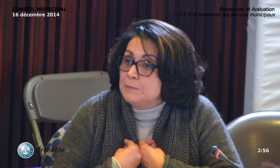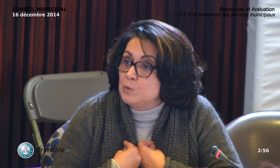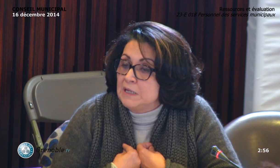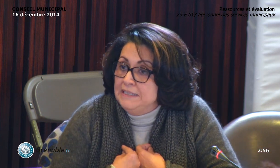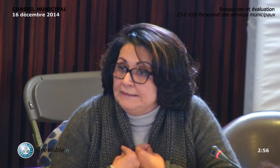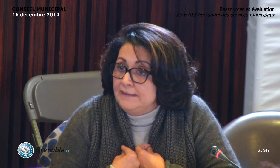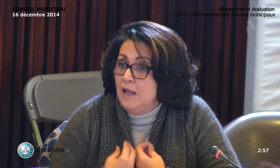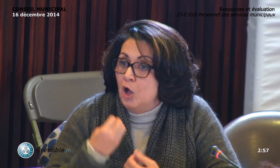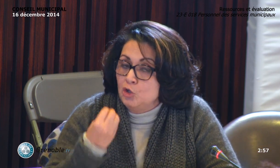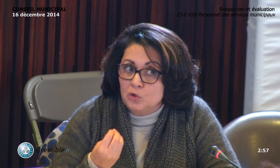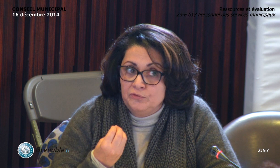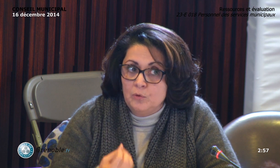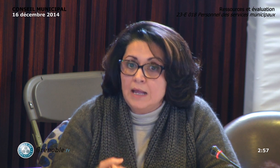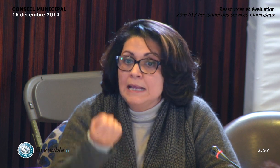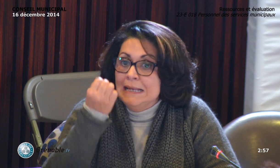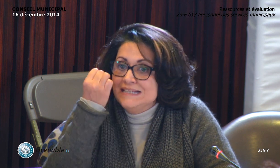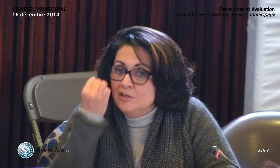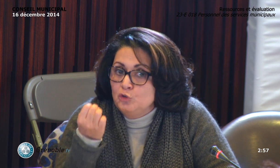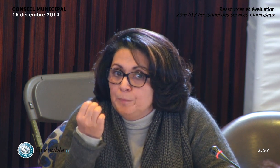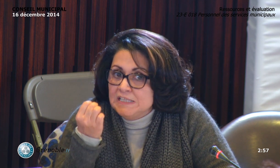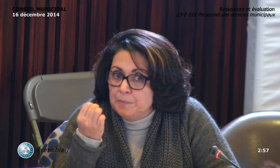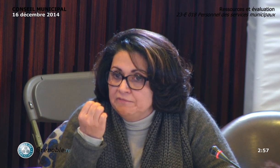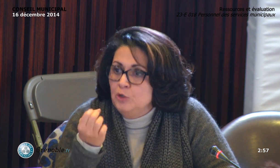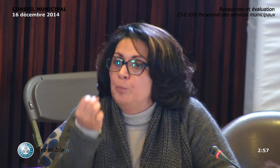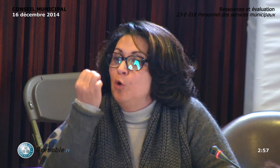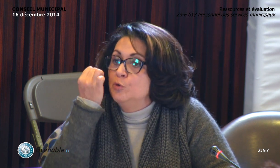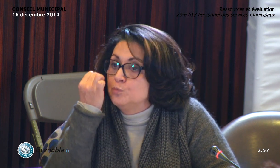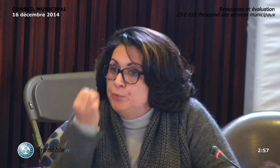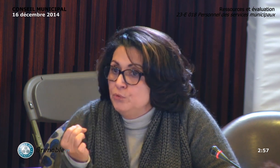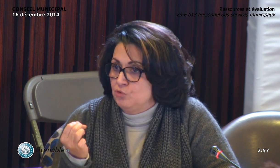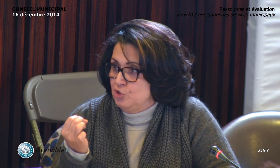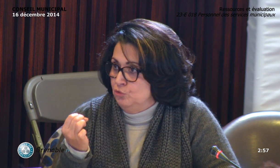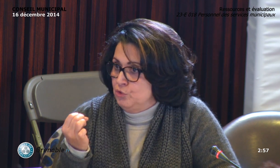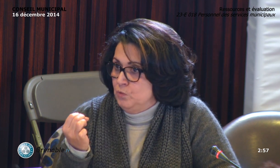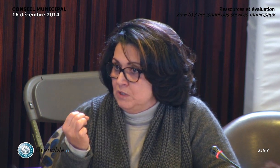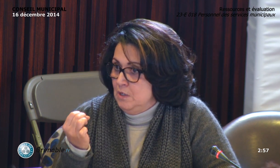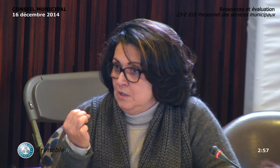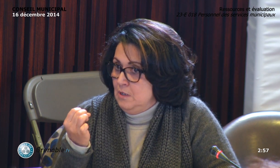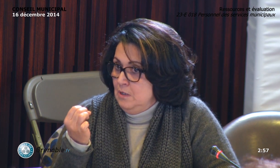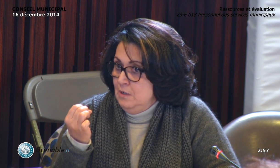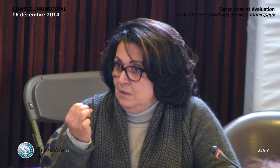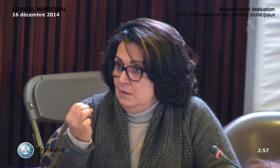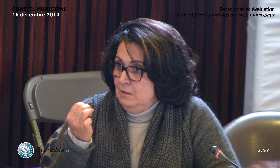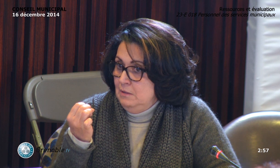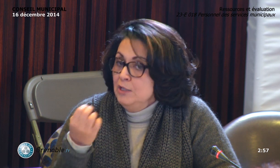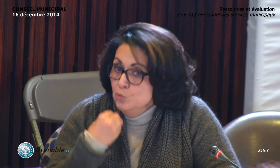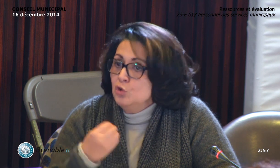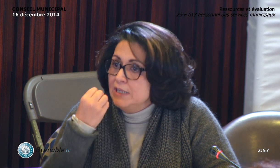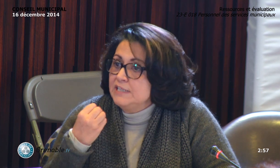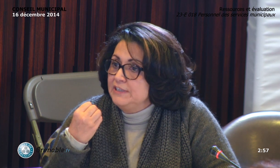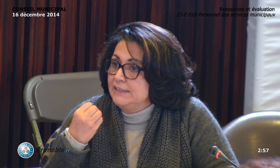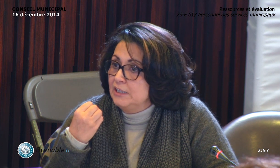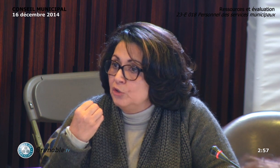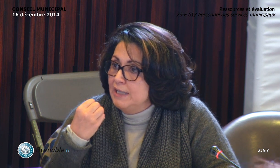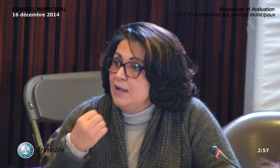on a une responsabilité encore une fois les entreprises privées ne proposent plus ce genre de choses et nous